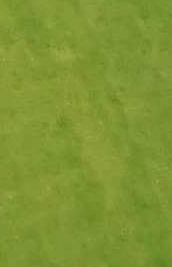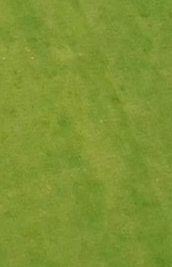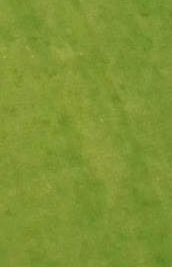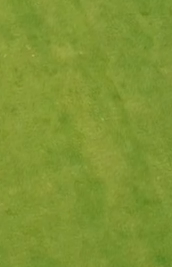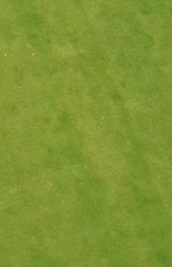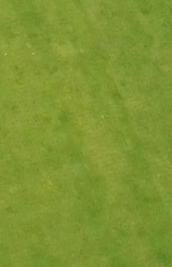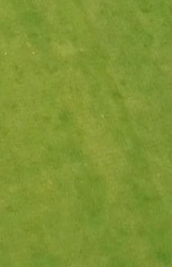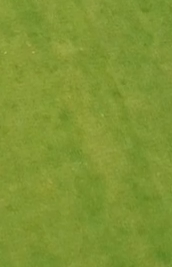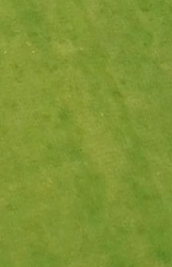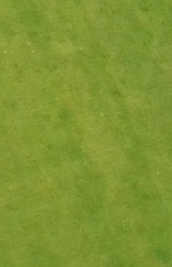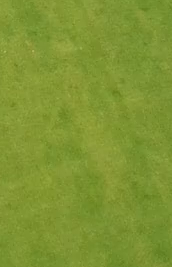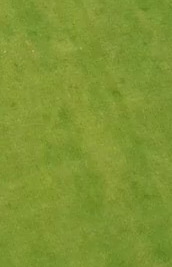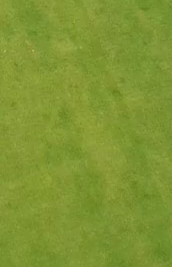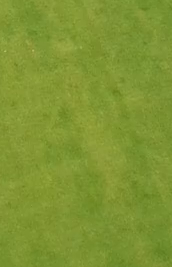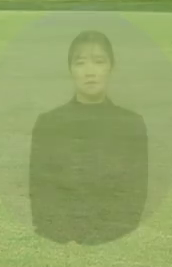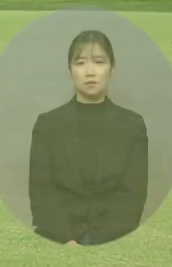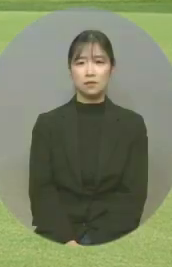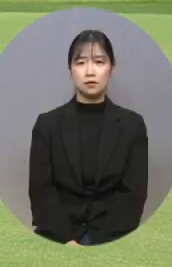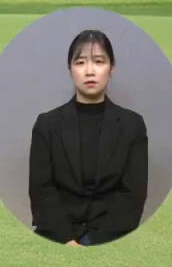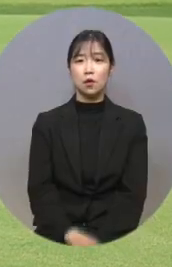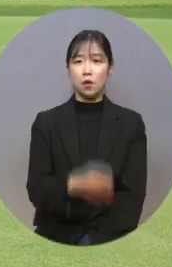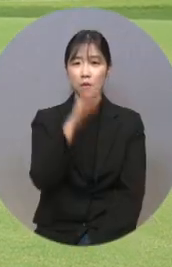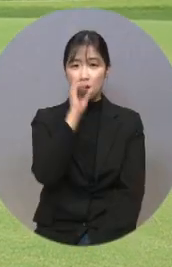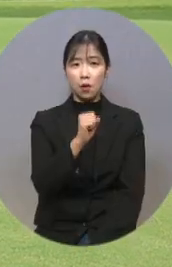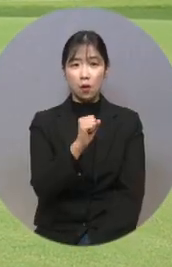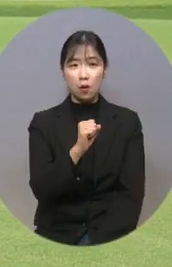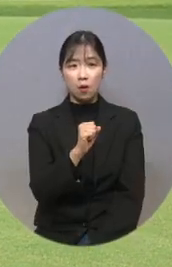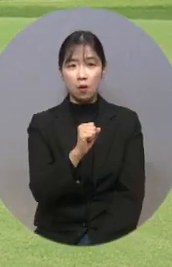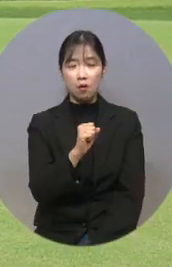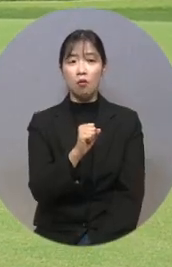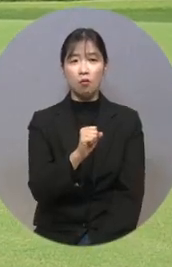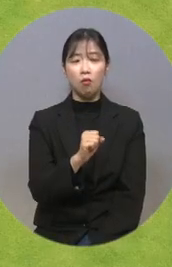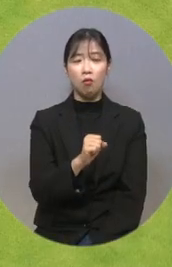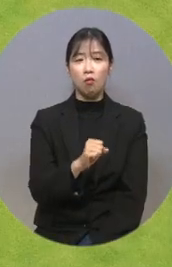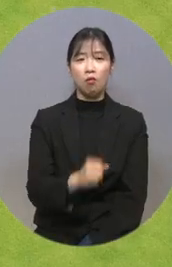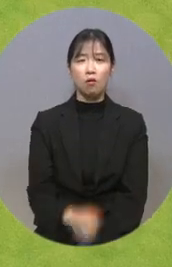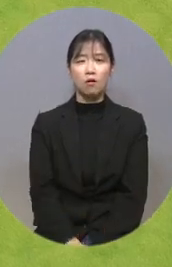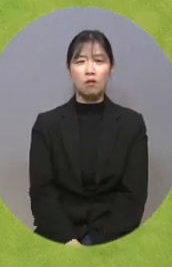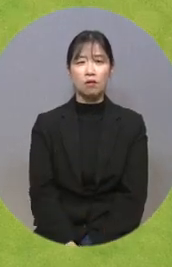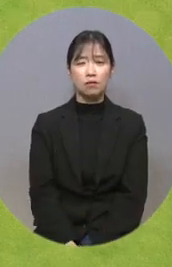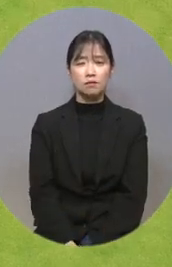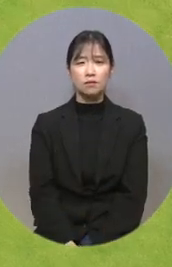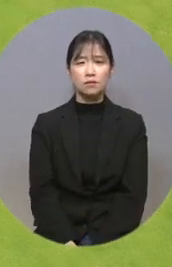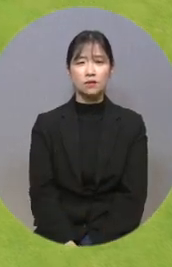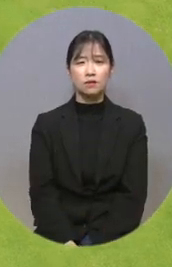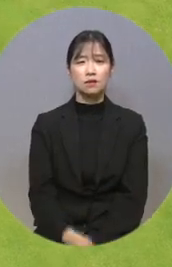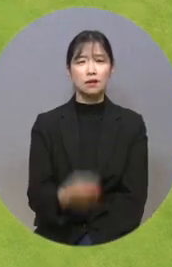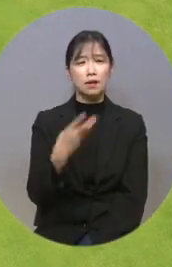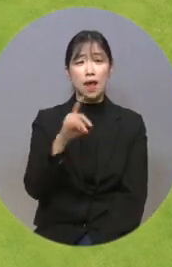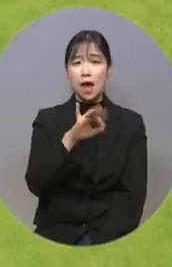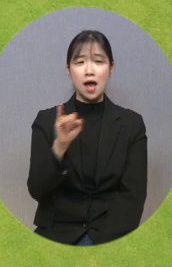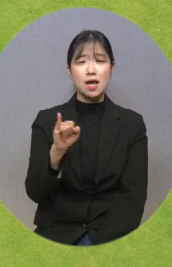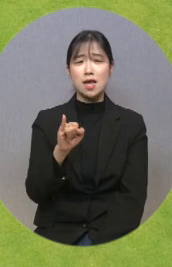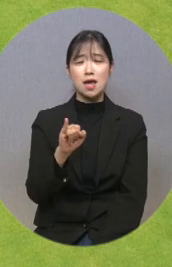우와! 좋다. 우와, 오빠. 와인을 하나도 안 먹는데? 안 먹는데? 아유, 오빠가 다 판단 했죠,